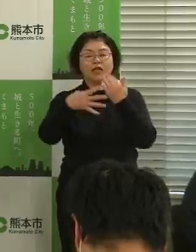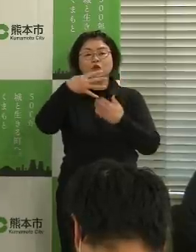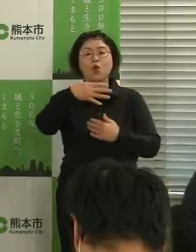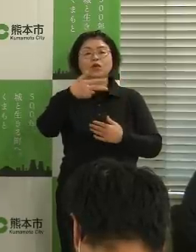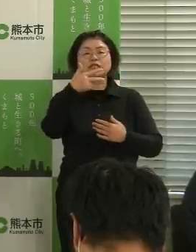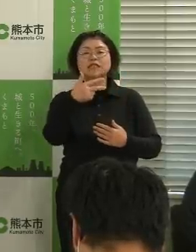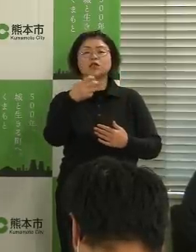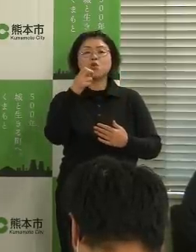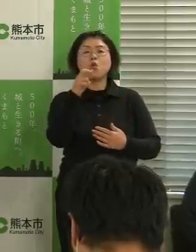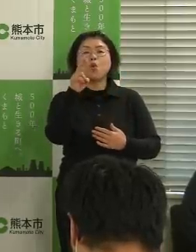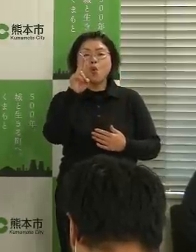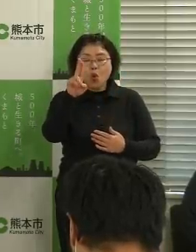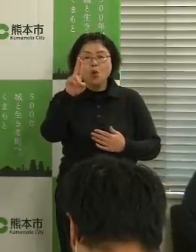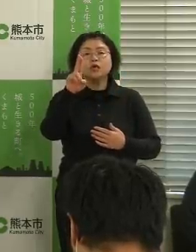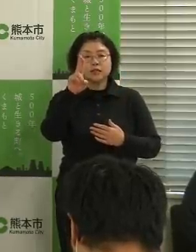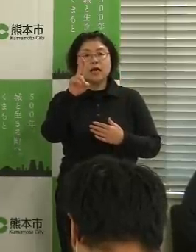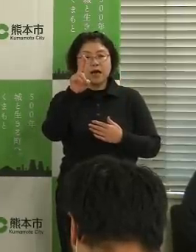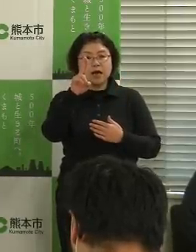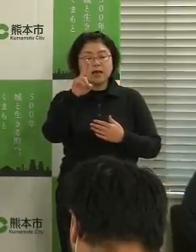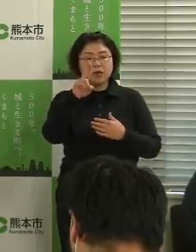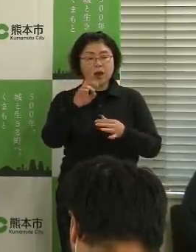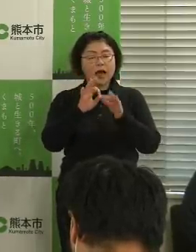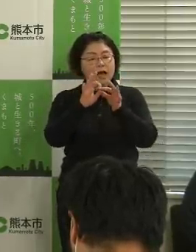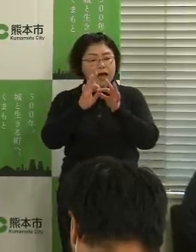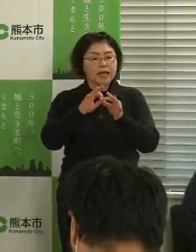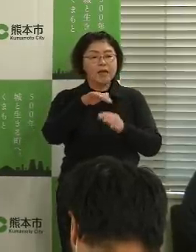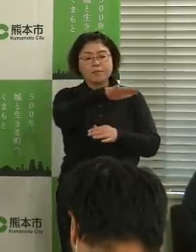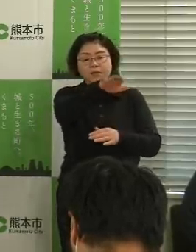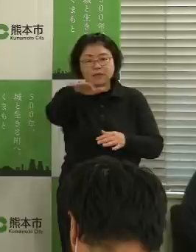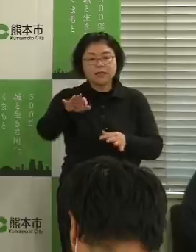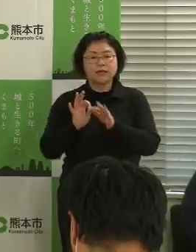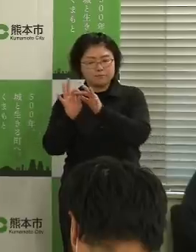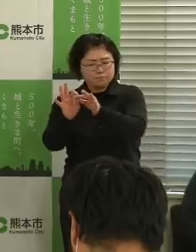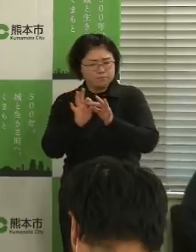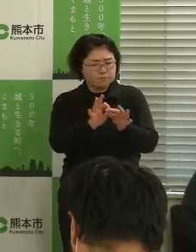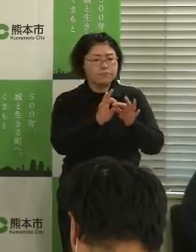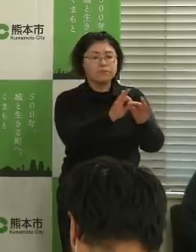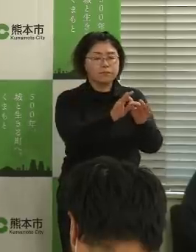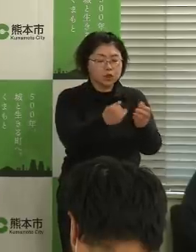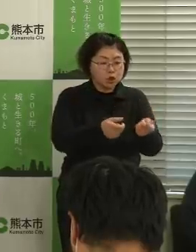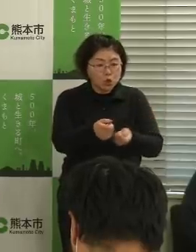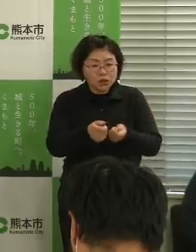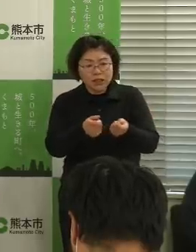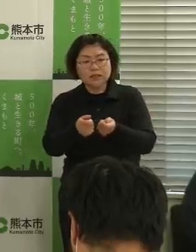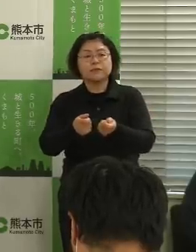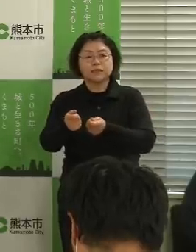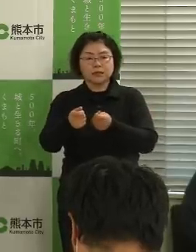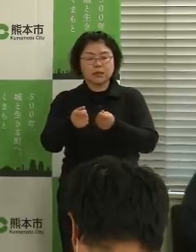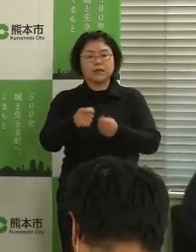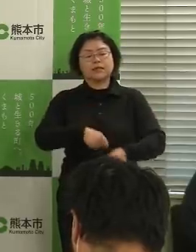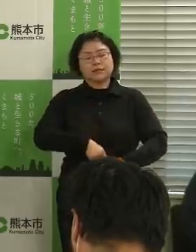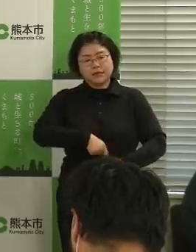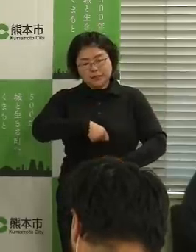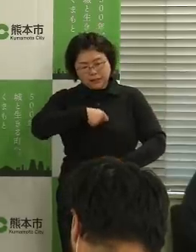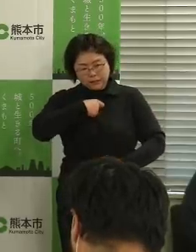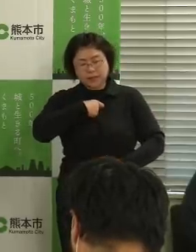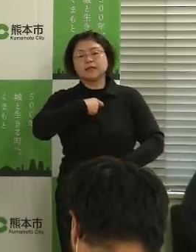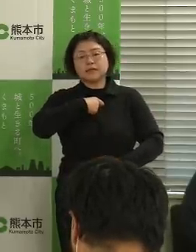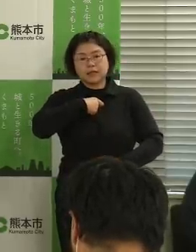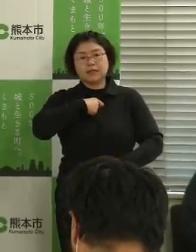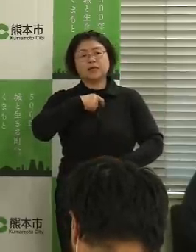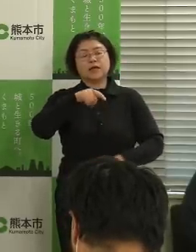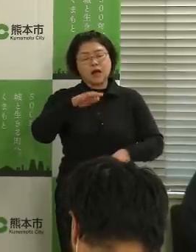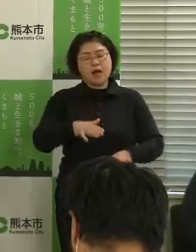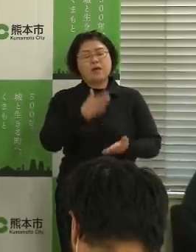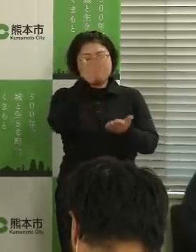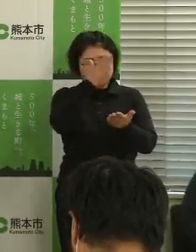合意をしまして、関係省庁それから関係機関との調整を行いまして、まあ、正式にこの記者会見でですね、今日発